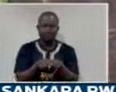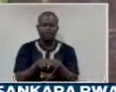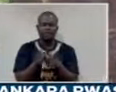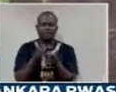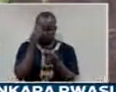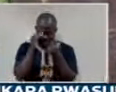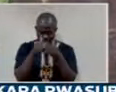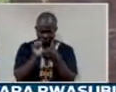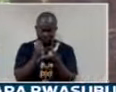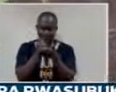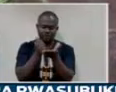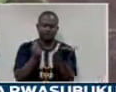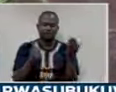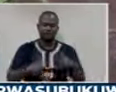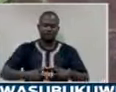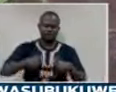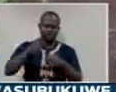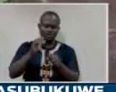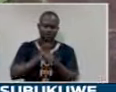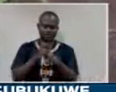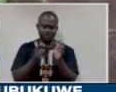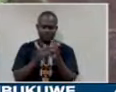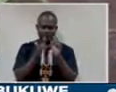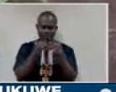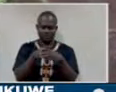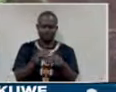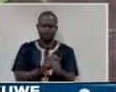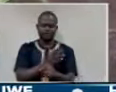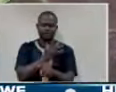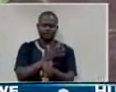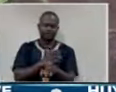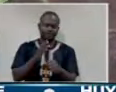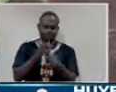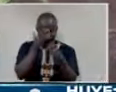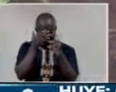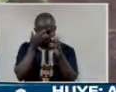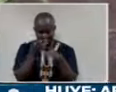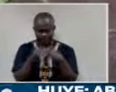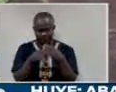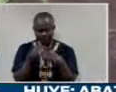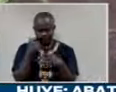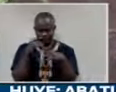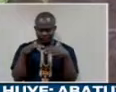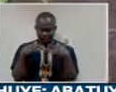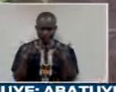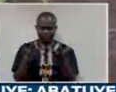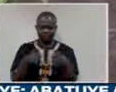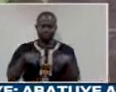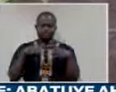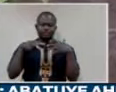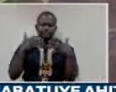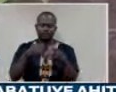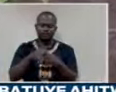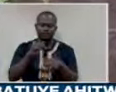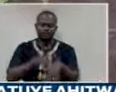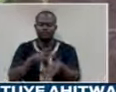kuko urubyiruko nirwo rwinshi cyane kandi rwisanga muri music. Hafashwe ingamba zo kureba ukuntu abahanzi babaho muri ibi